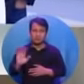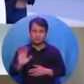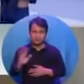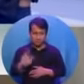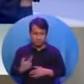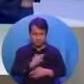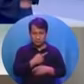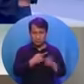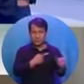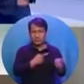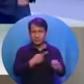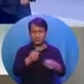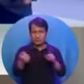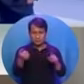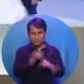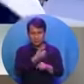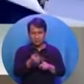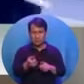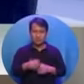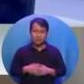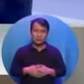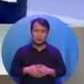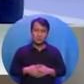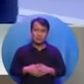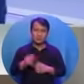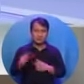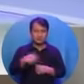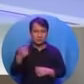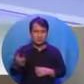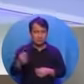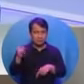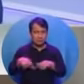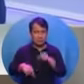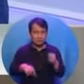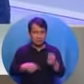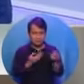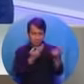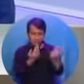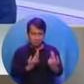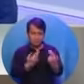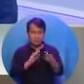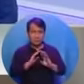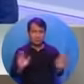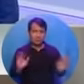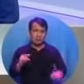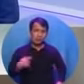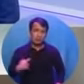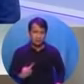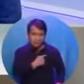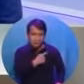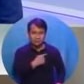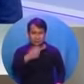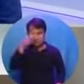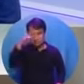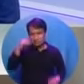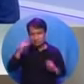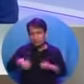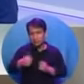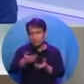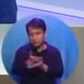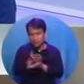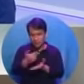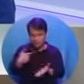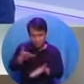mga kababaihan, galangin natin. Opo. On the other hand, kung hindi naman tayo ginagalang, at tayo ang sinasaktan, eh may karapatan man tayo